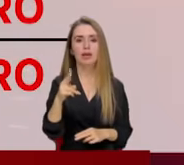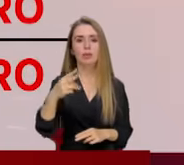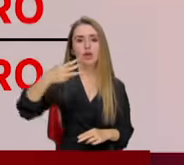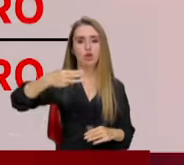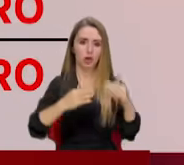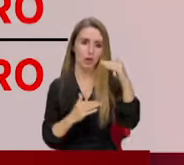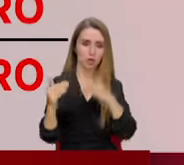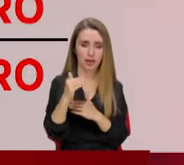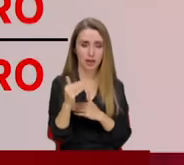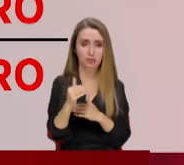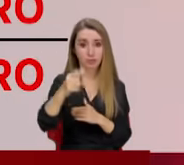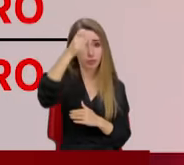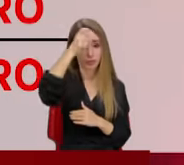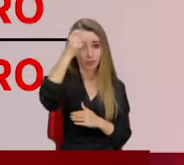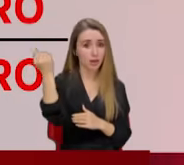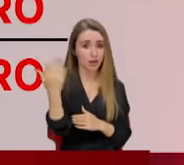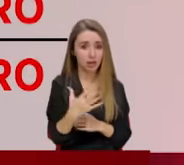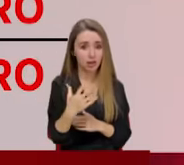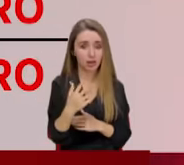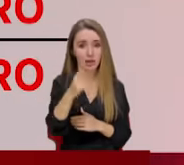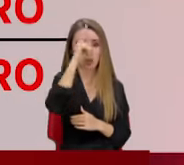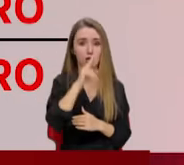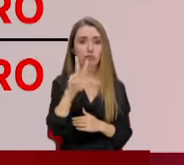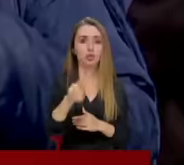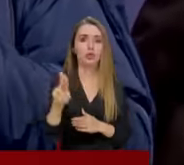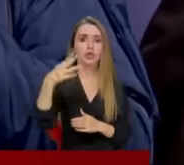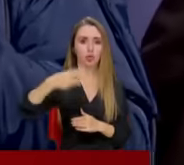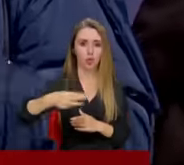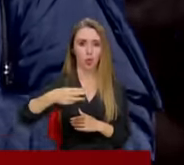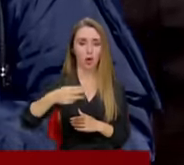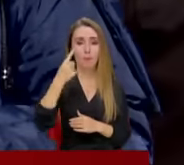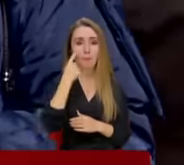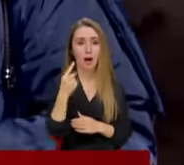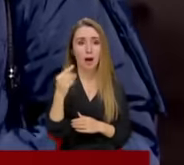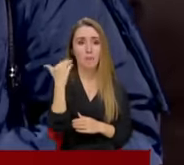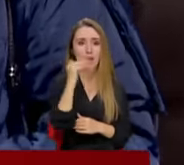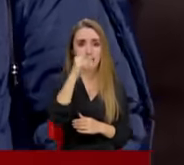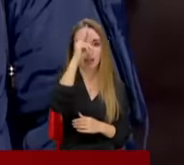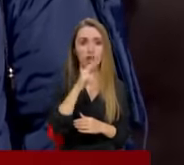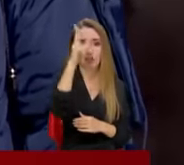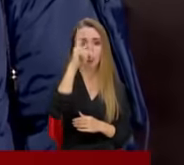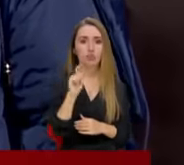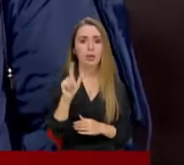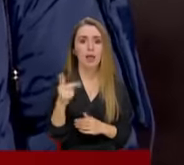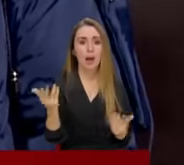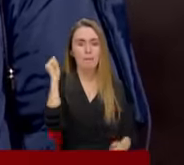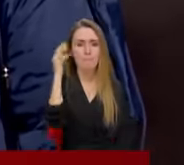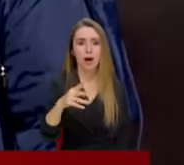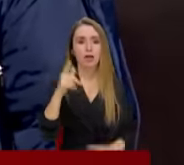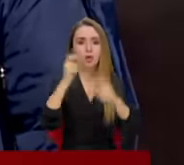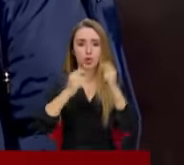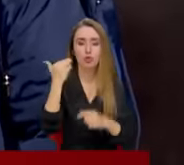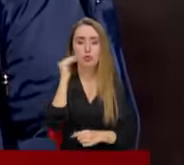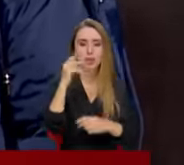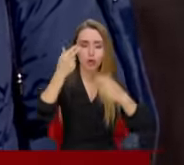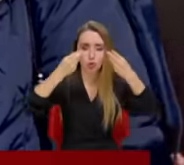euronun üzerinde. Türkiye'de ise sadece 237 euro. Şu kadar bir peynir 200-300 lira nedir ya? Süt, peynir,